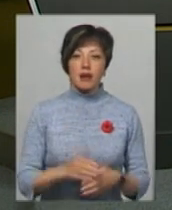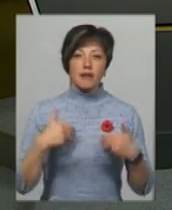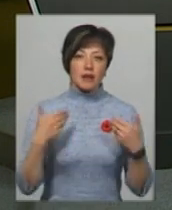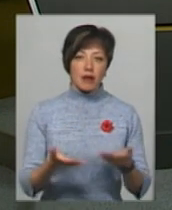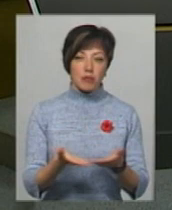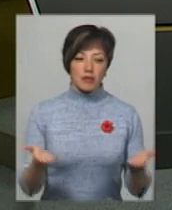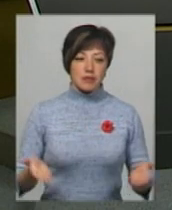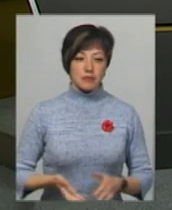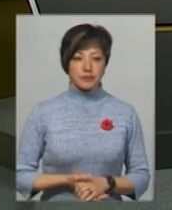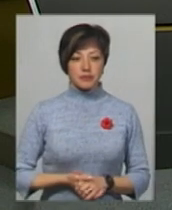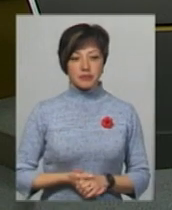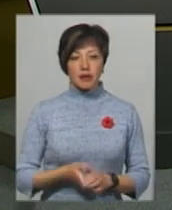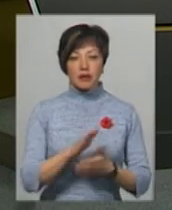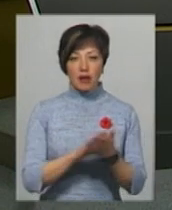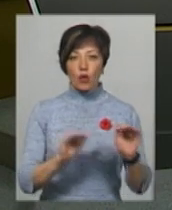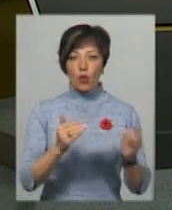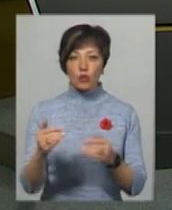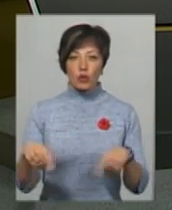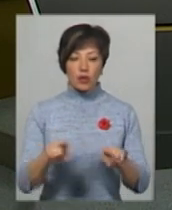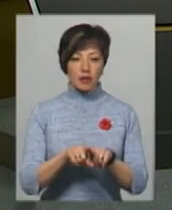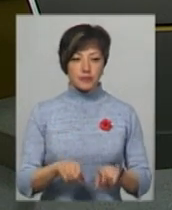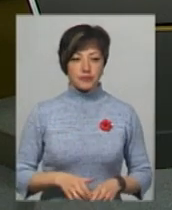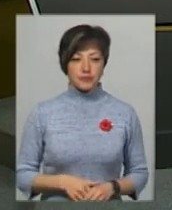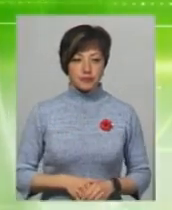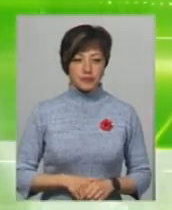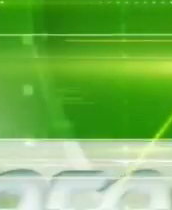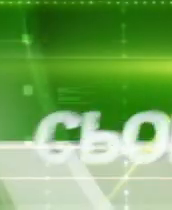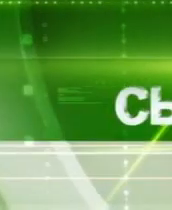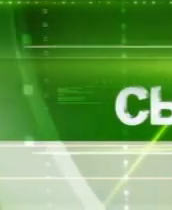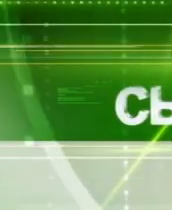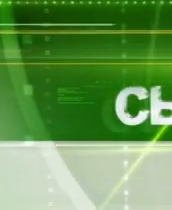Вітаємо вас. Далі коротко про таке.